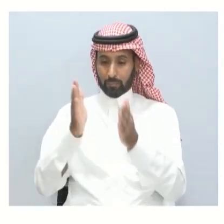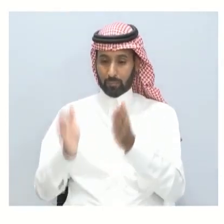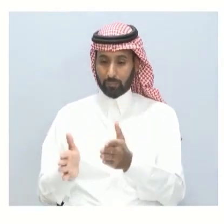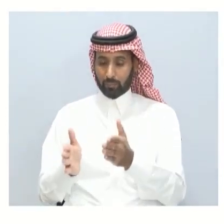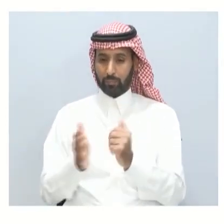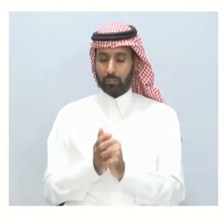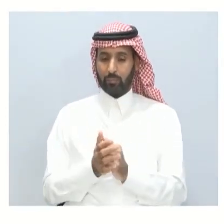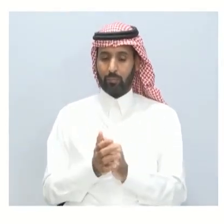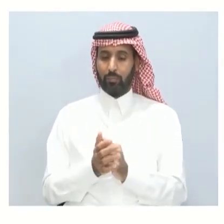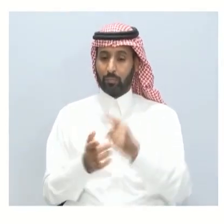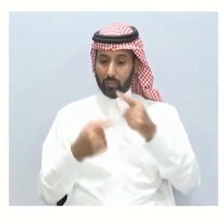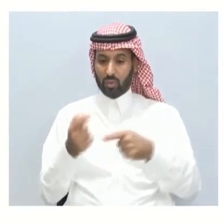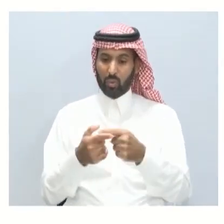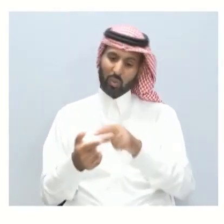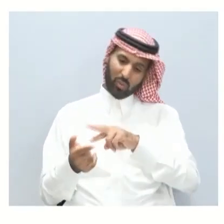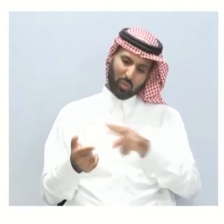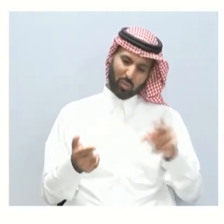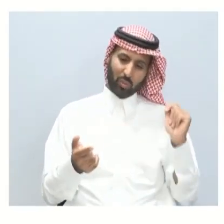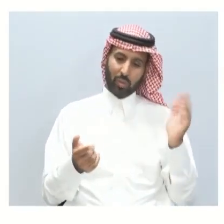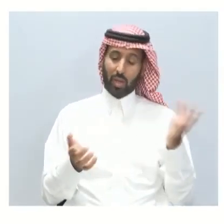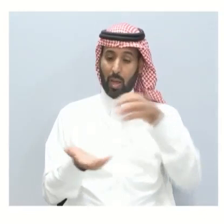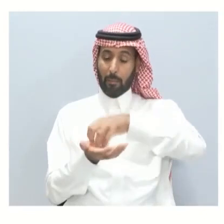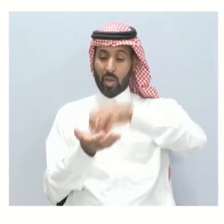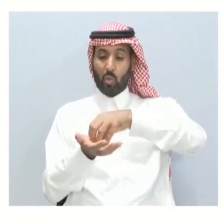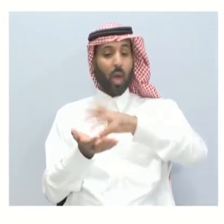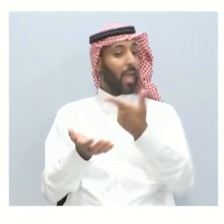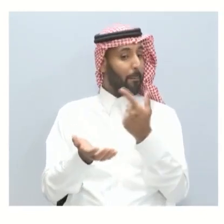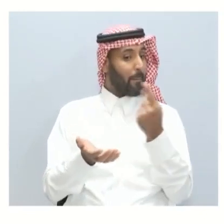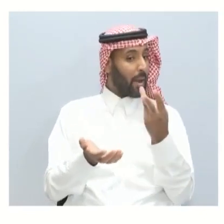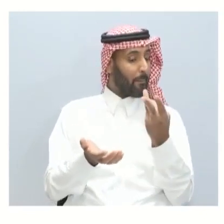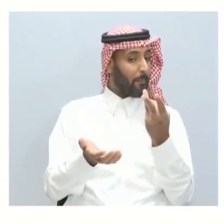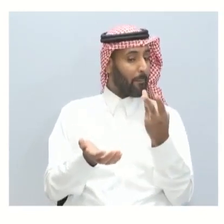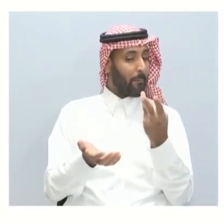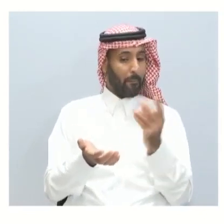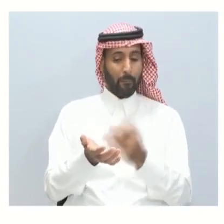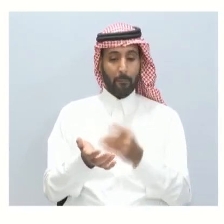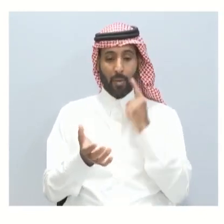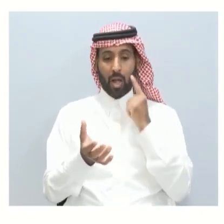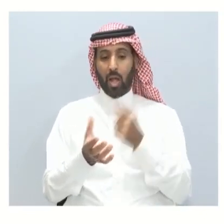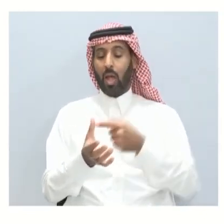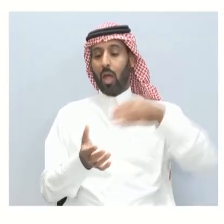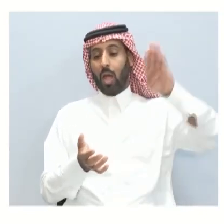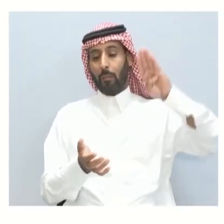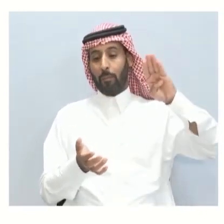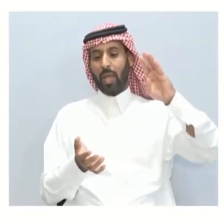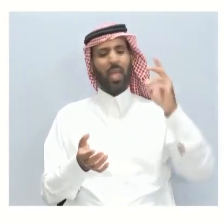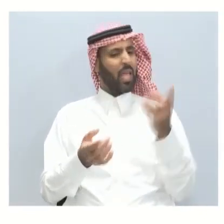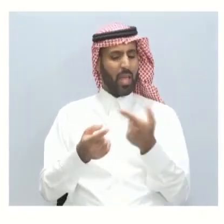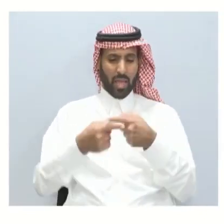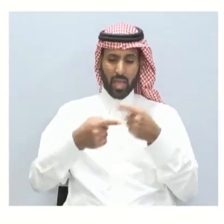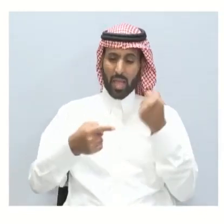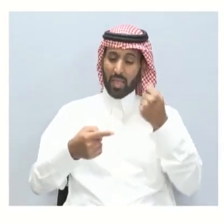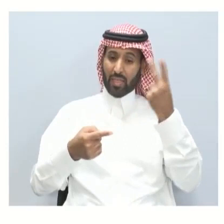اوكي الان الرقم المجموعه رقم المجموعه لاحظ معي ساقوم بالجمع